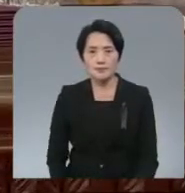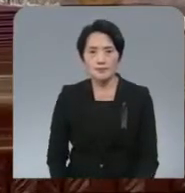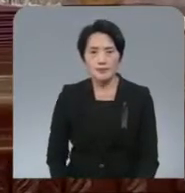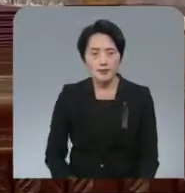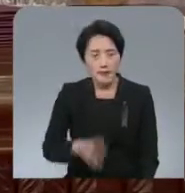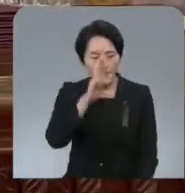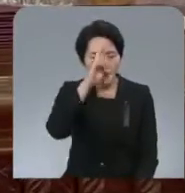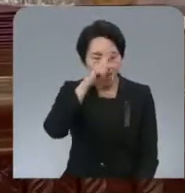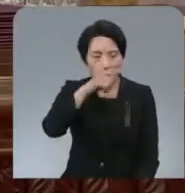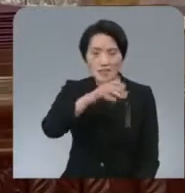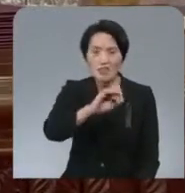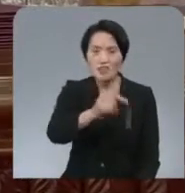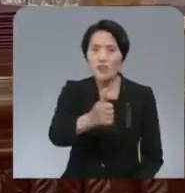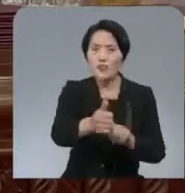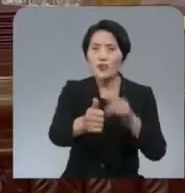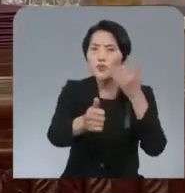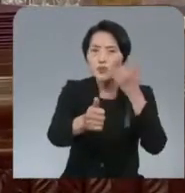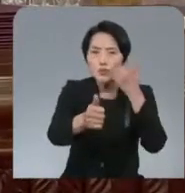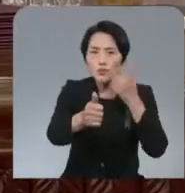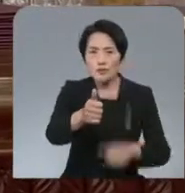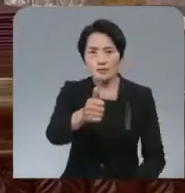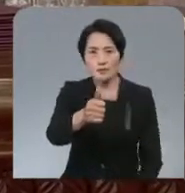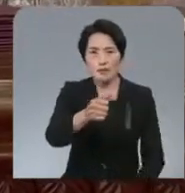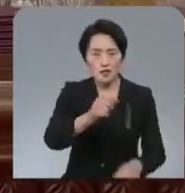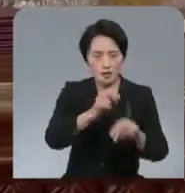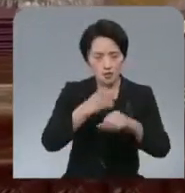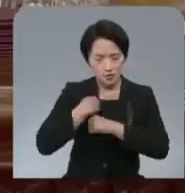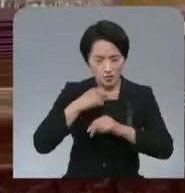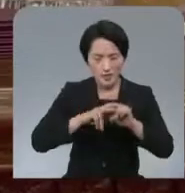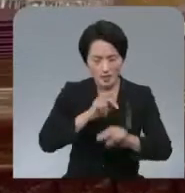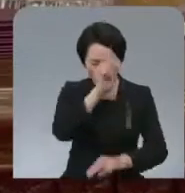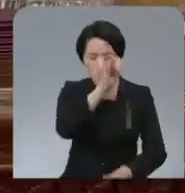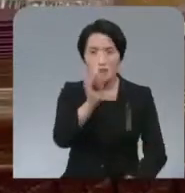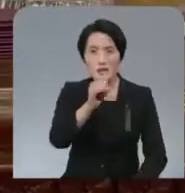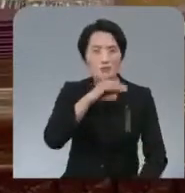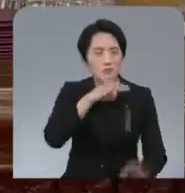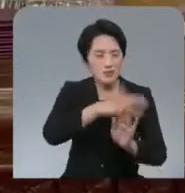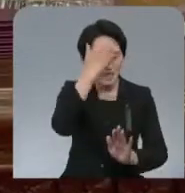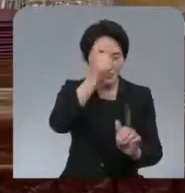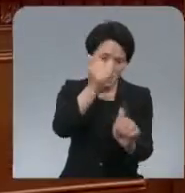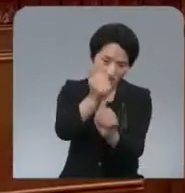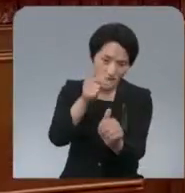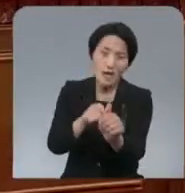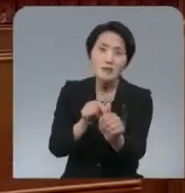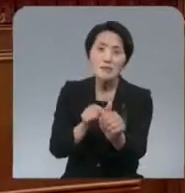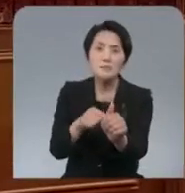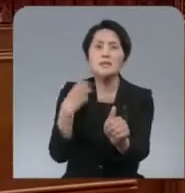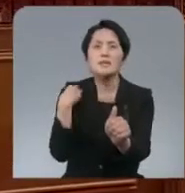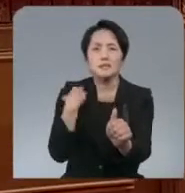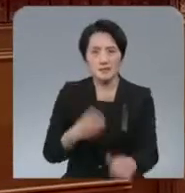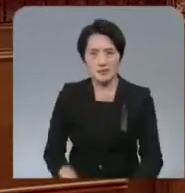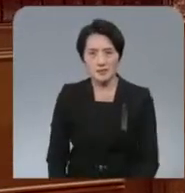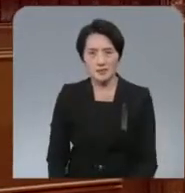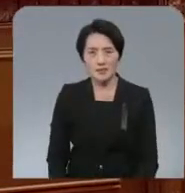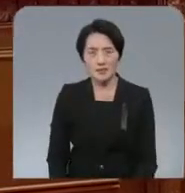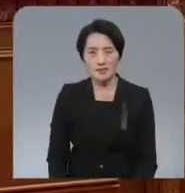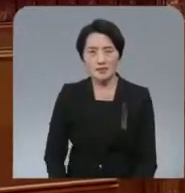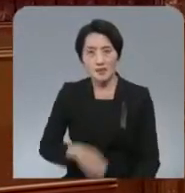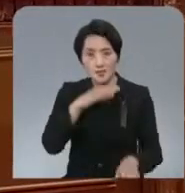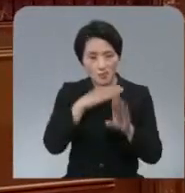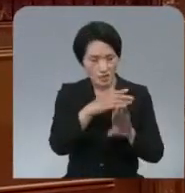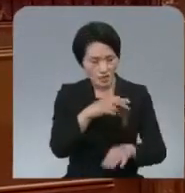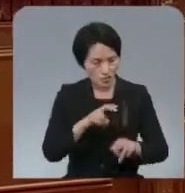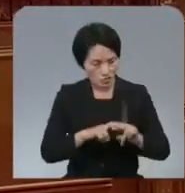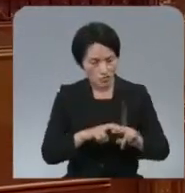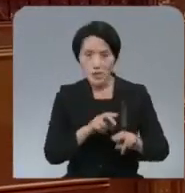Situation konfrontiert und würden den schrecklichsten Preis in der Geschichte zahlen das Laufen der Luftmanöver vigiland Storm